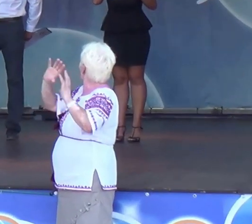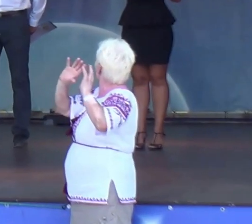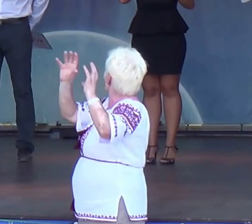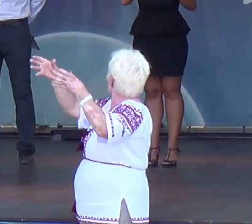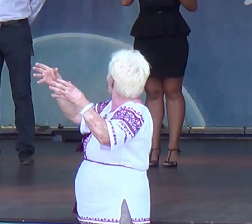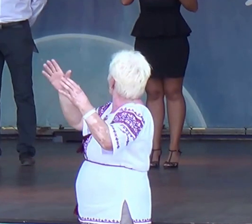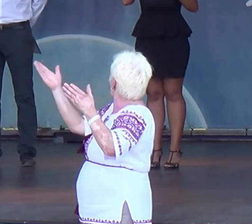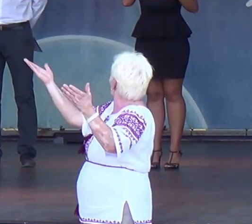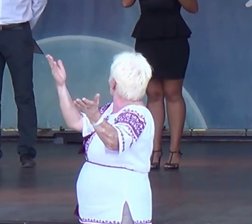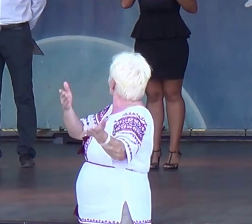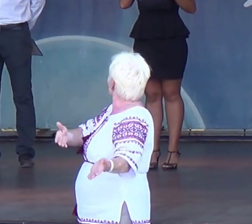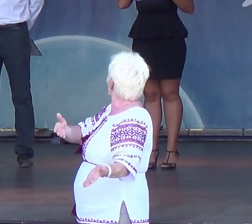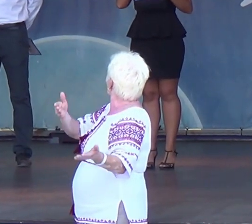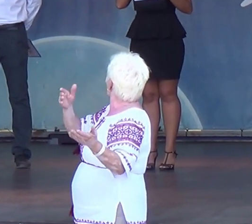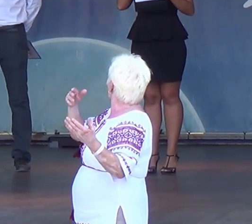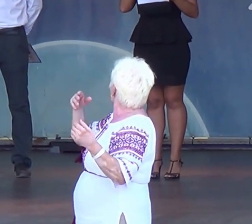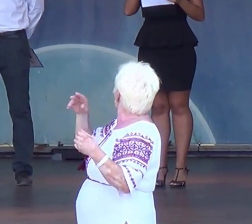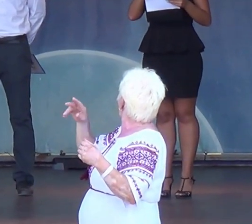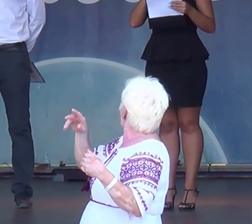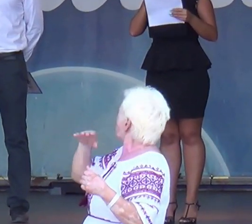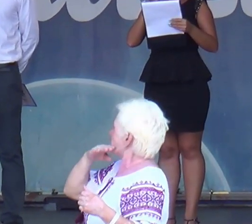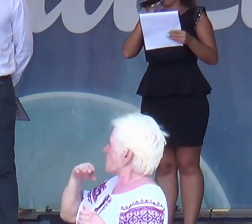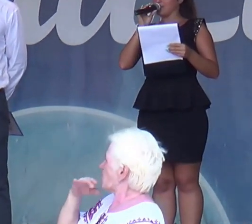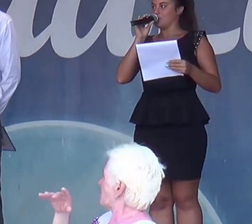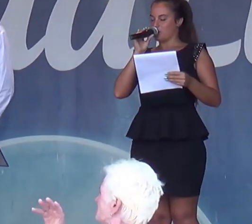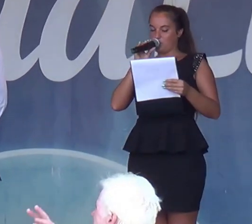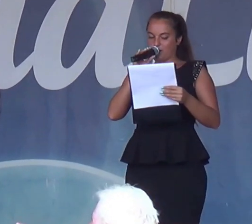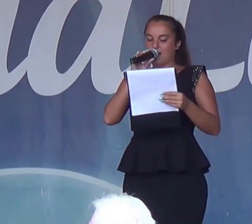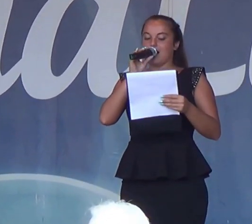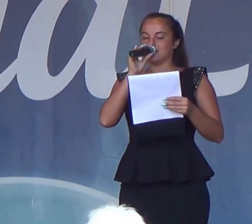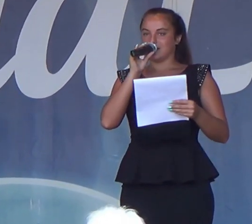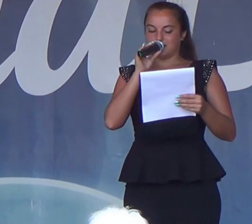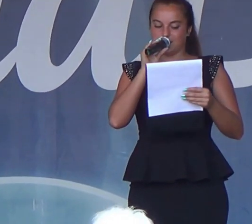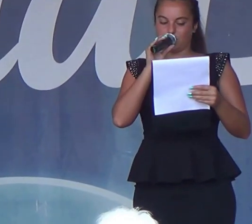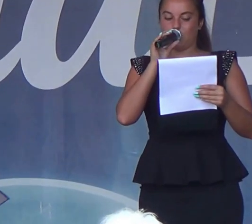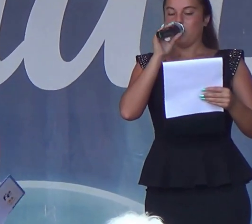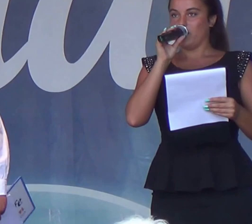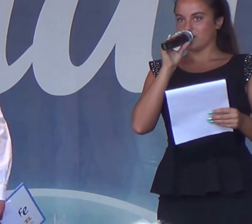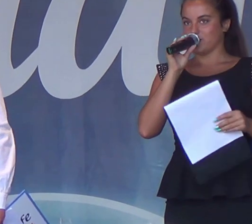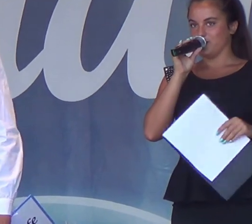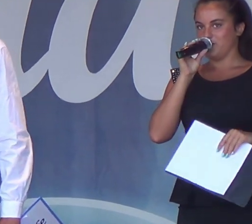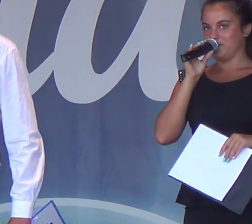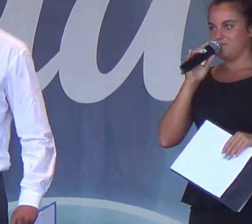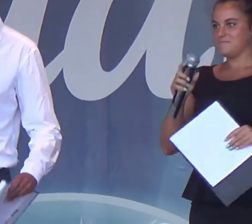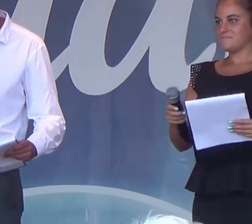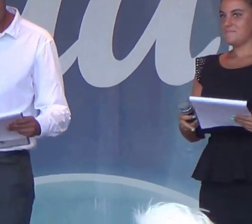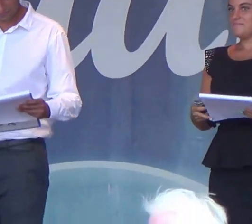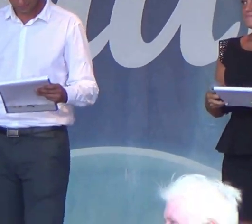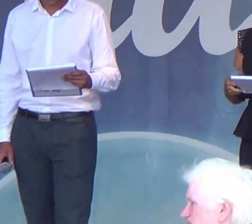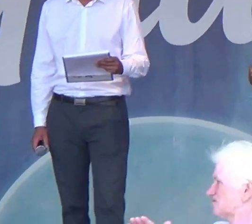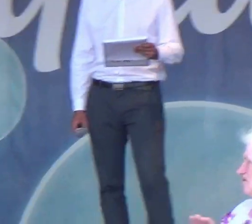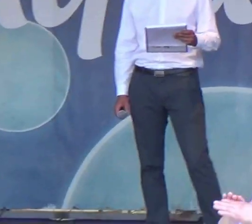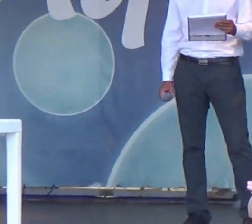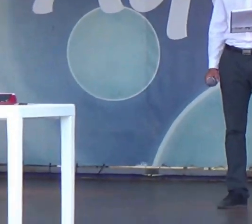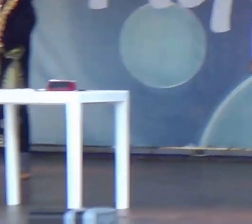Мы приглашаем многократного призера первенств мира и Европы Анастасию Барышеву.